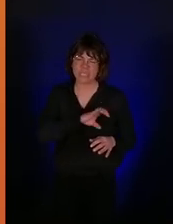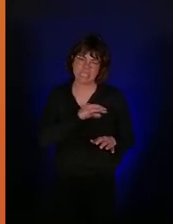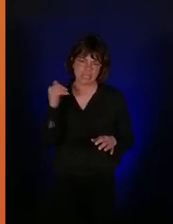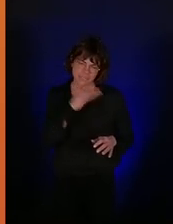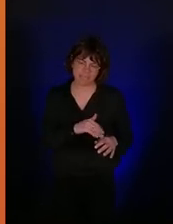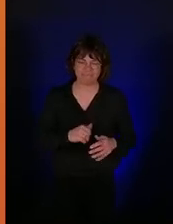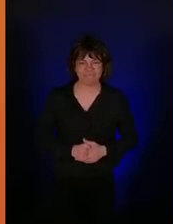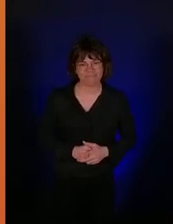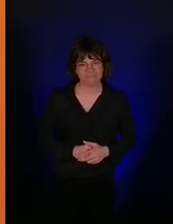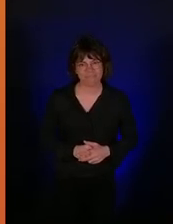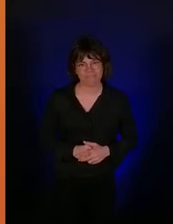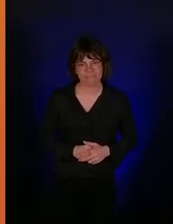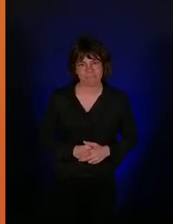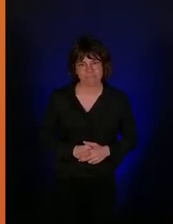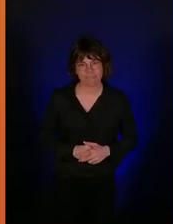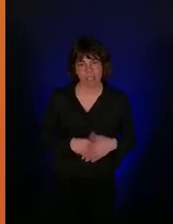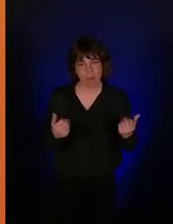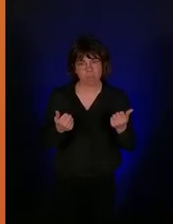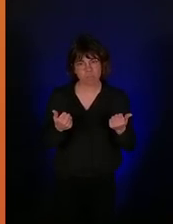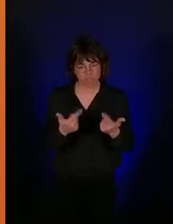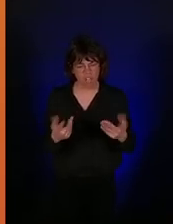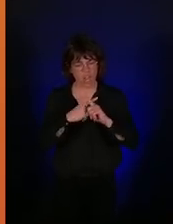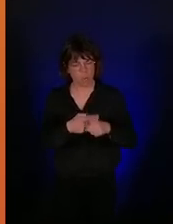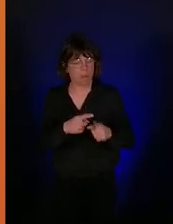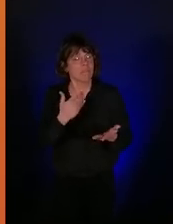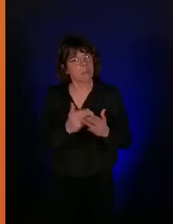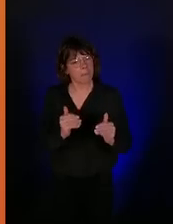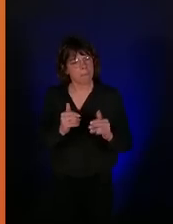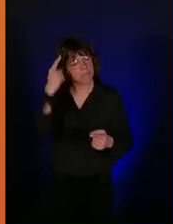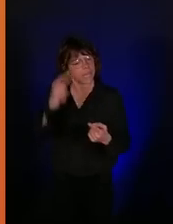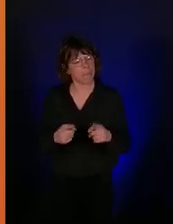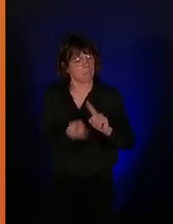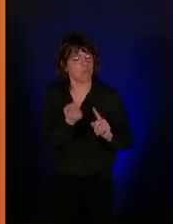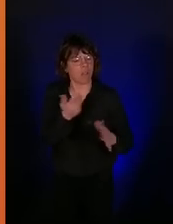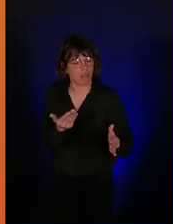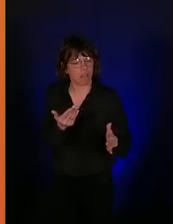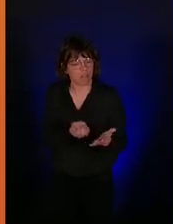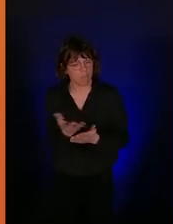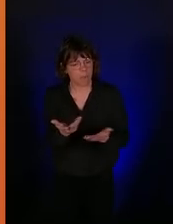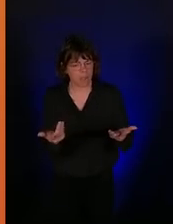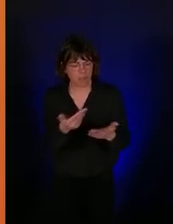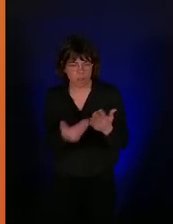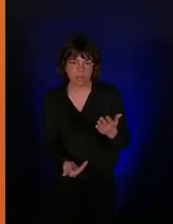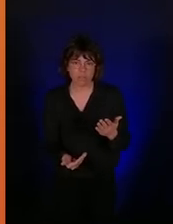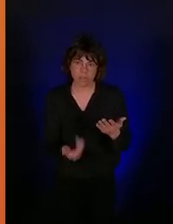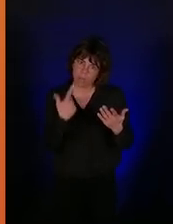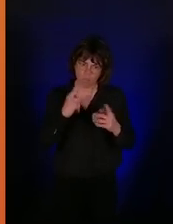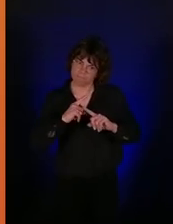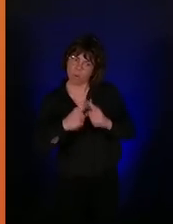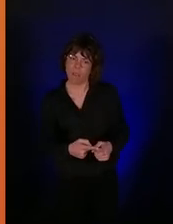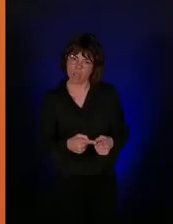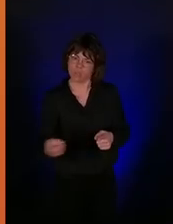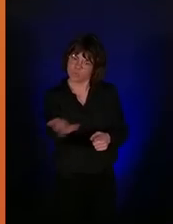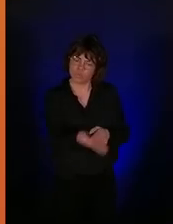vite. Ces quelques arguments, mais je pense que c'est un sujet important. J'imagine. Ces quelques arguments doivent suffire à vous convaincre de la